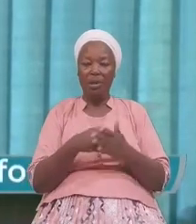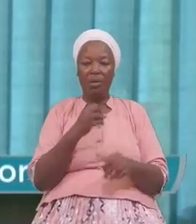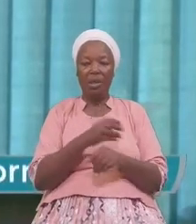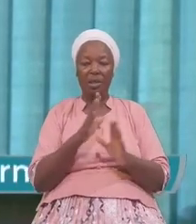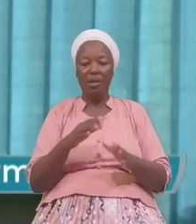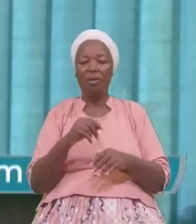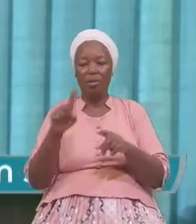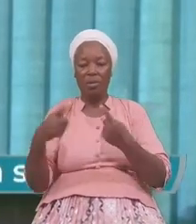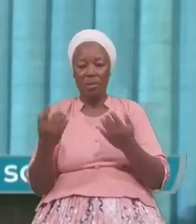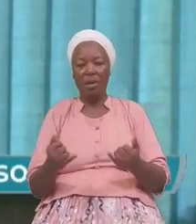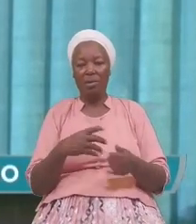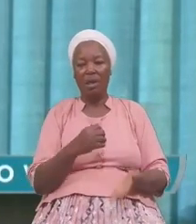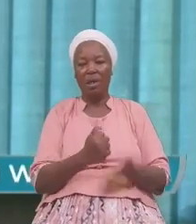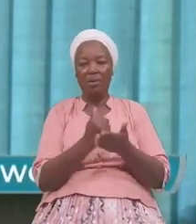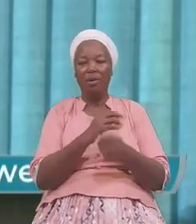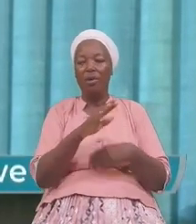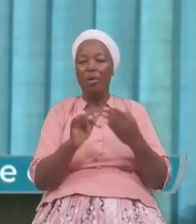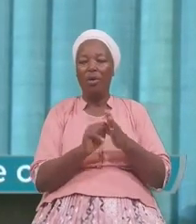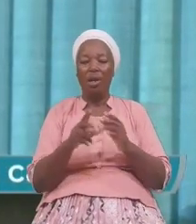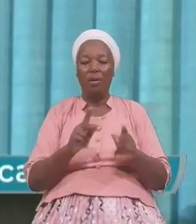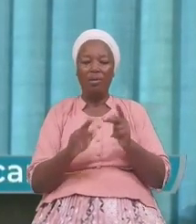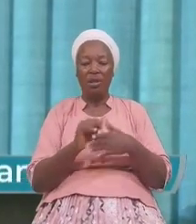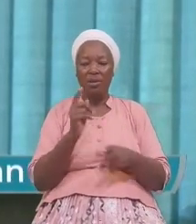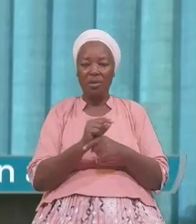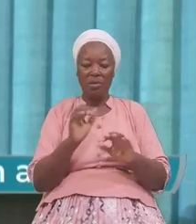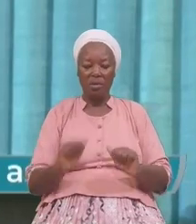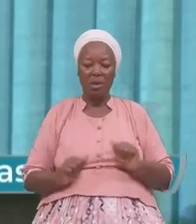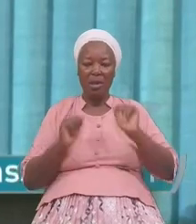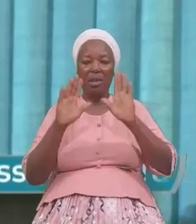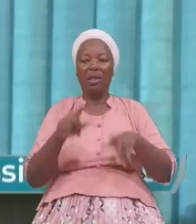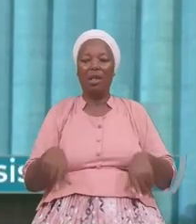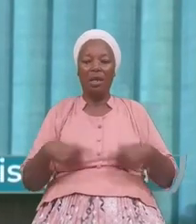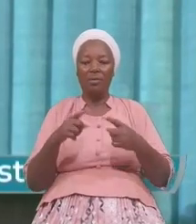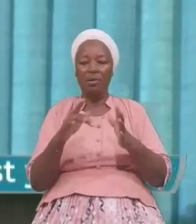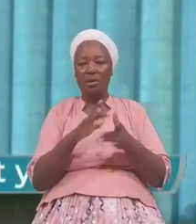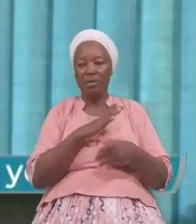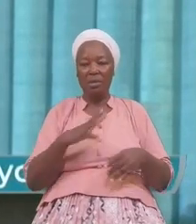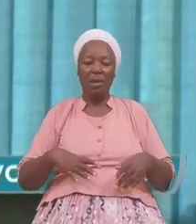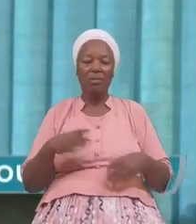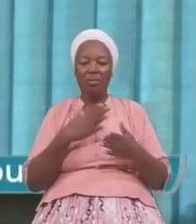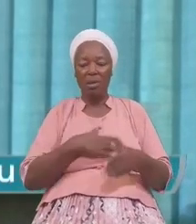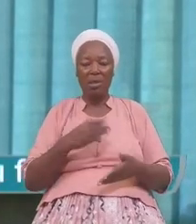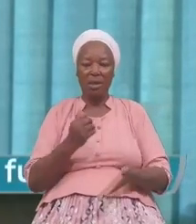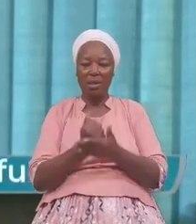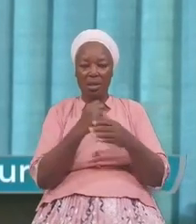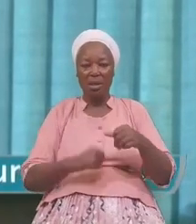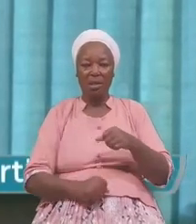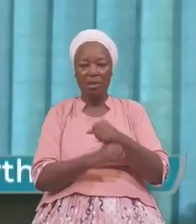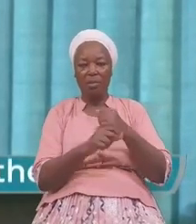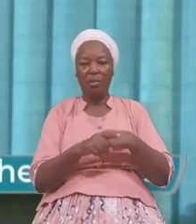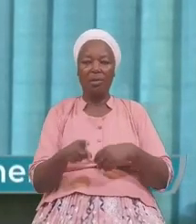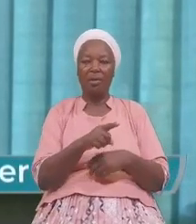vous êtes. Occupons-nous rapidement, s'il vous plaît, des nouveaux convertis, ceux qui ont levé la main. Et vous qui avez levé la main, restez toujours